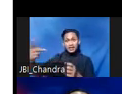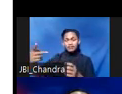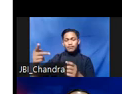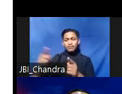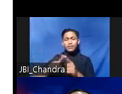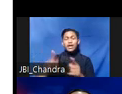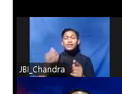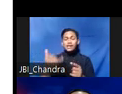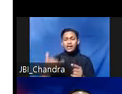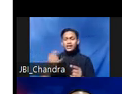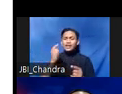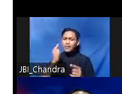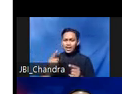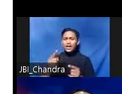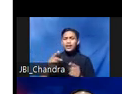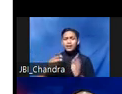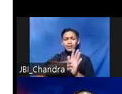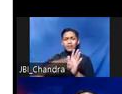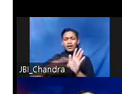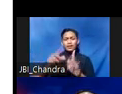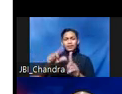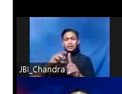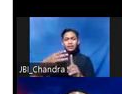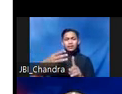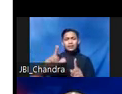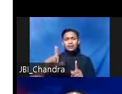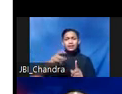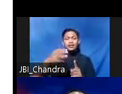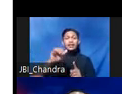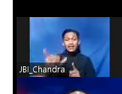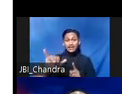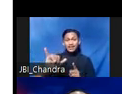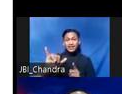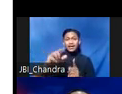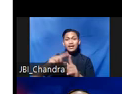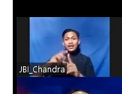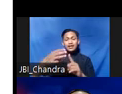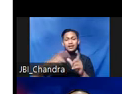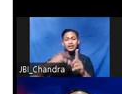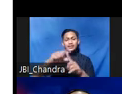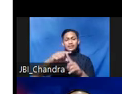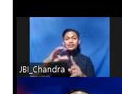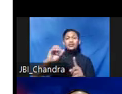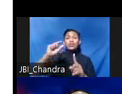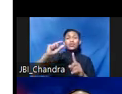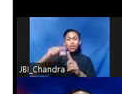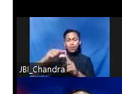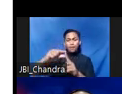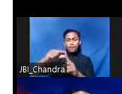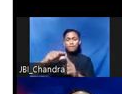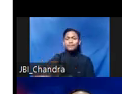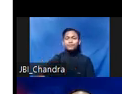desktop kalau teman-teman nanti langsung ke situs mendeley sudah tidak ada untuk itu kalau teman-teman ingin langsung praktek nanti bisa